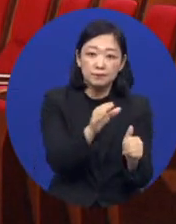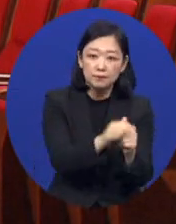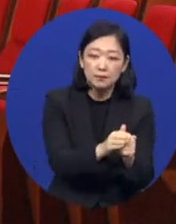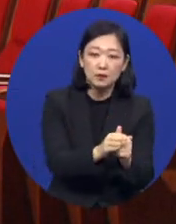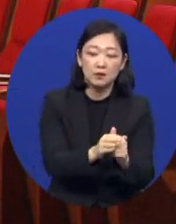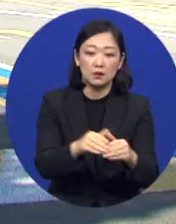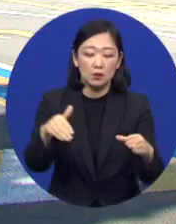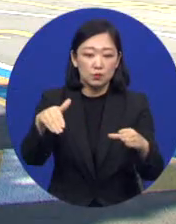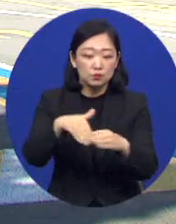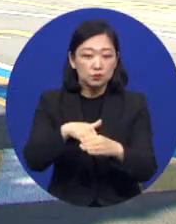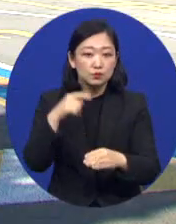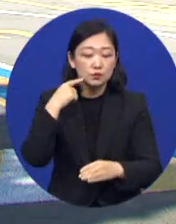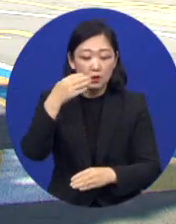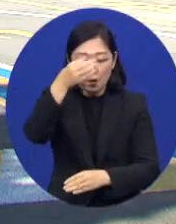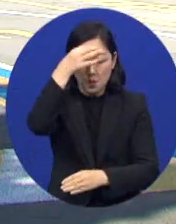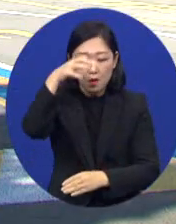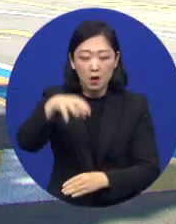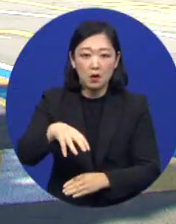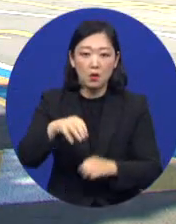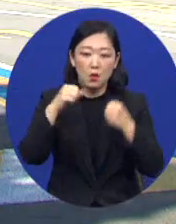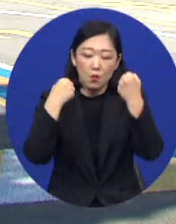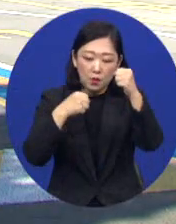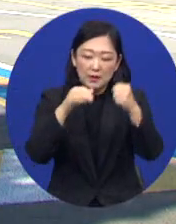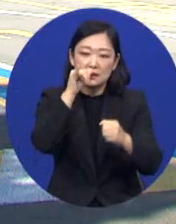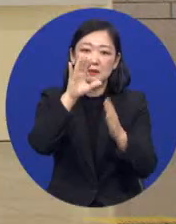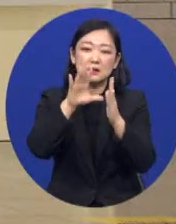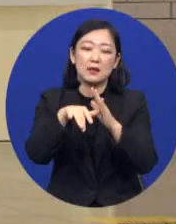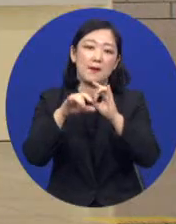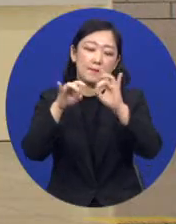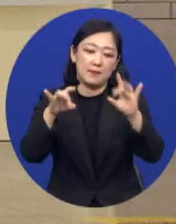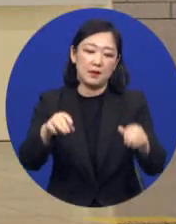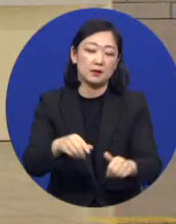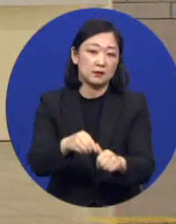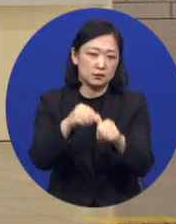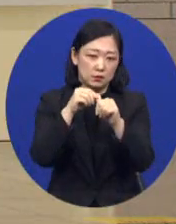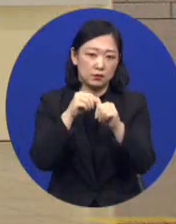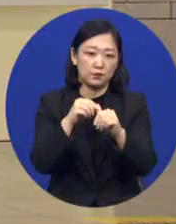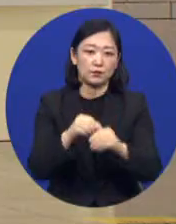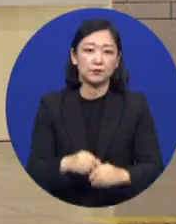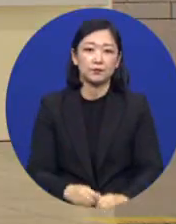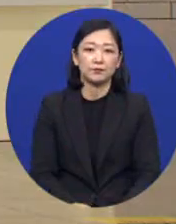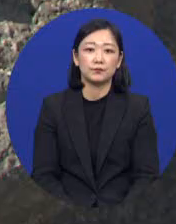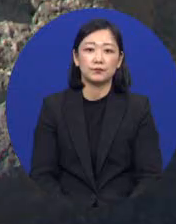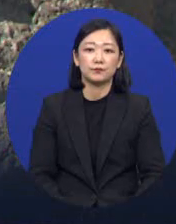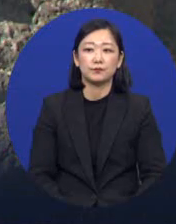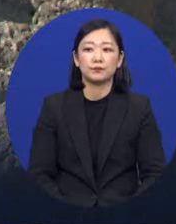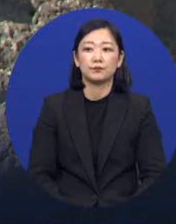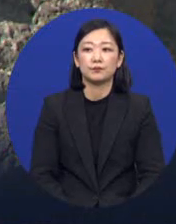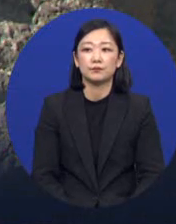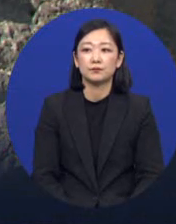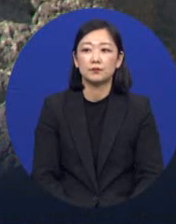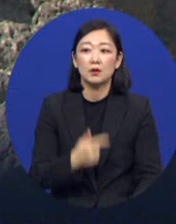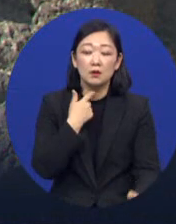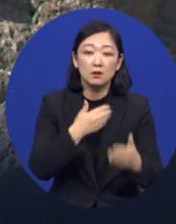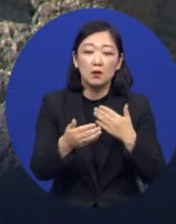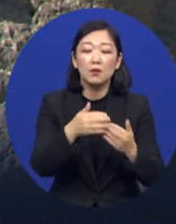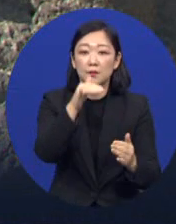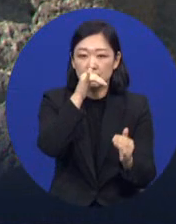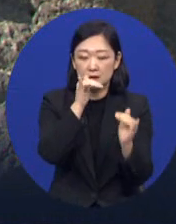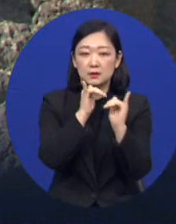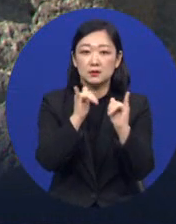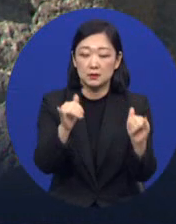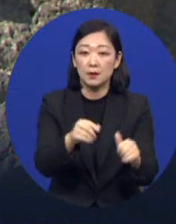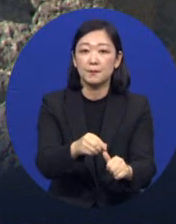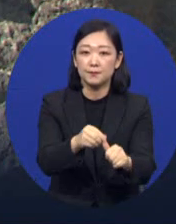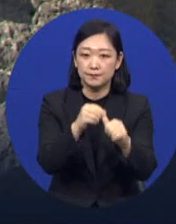제주 문예회관은 공연이 있을 때마다 수시로 안전요원을 채용하고 있습니다. 경험대가 있는 분들에서 우리가 선정을